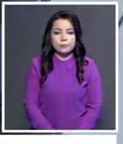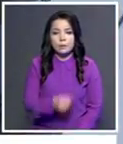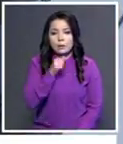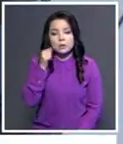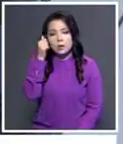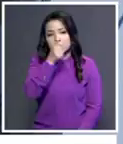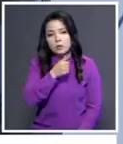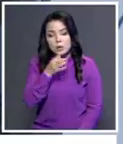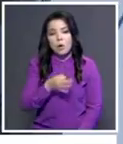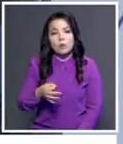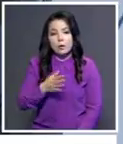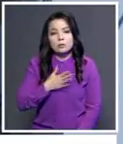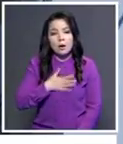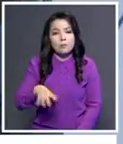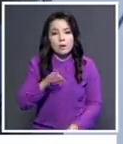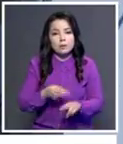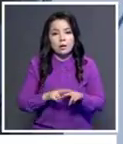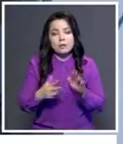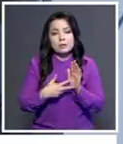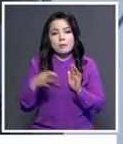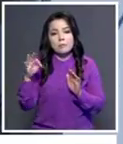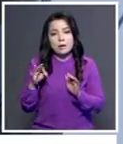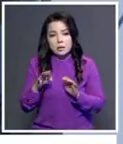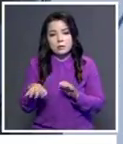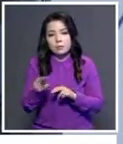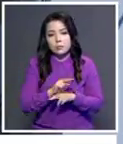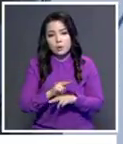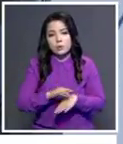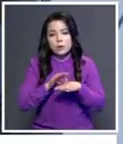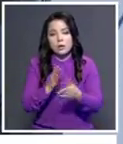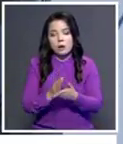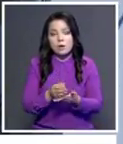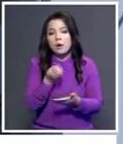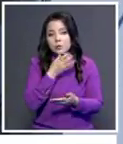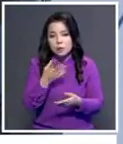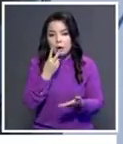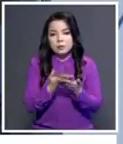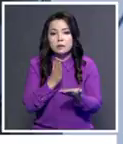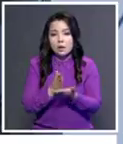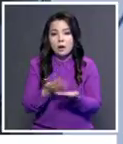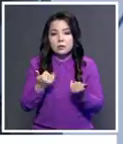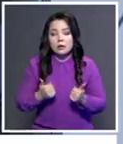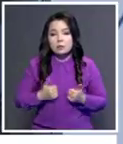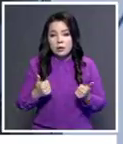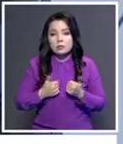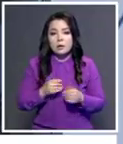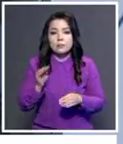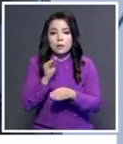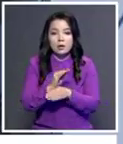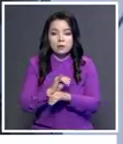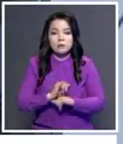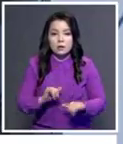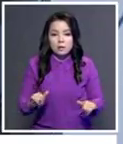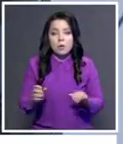Өткен жылы біз облыстағы барлық жолдардың 8%-ын жөндедік. Бұл жаман көрсеткіш емес. Егер осындай қарқынмен жұмыс істейтін